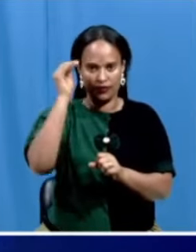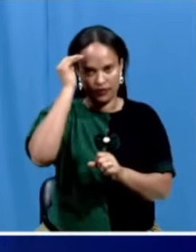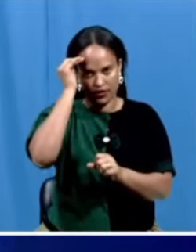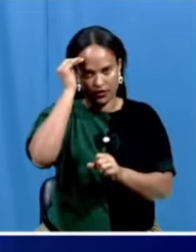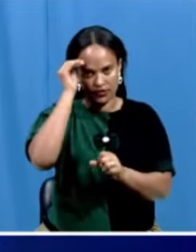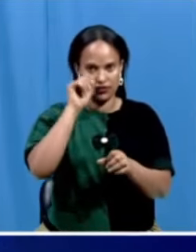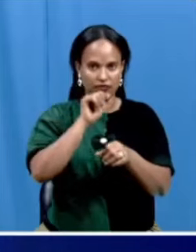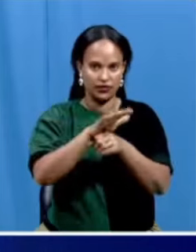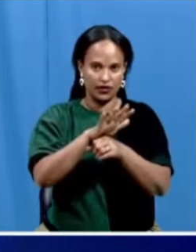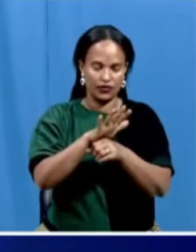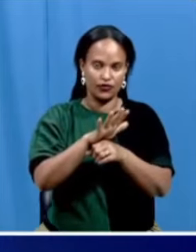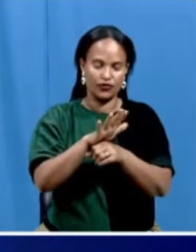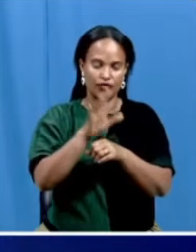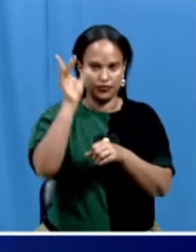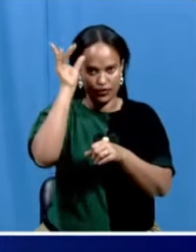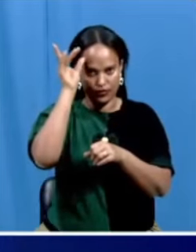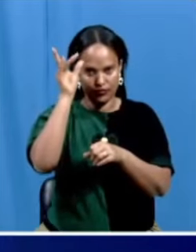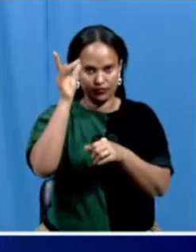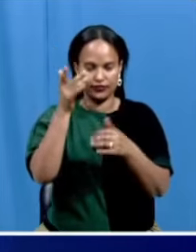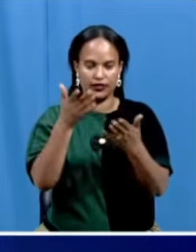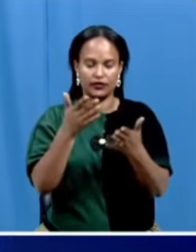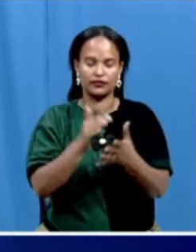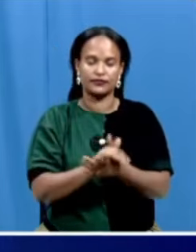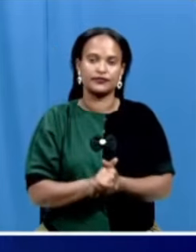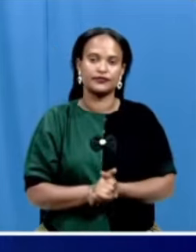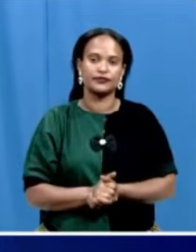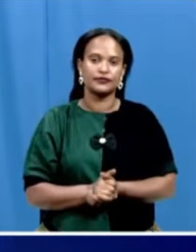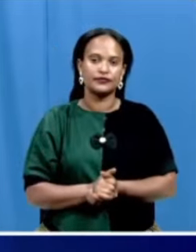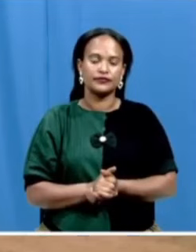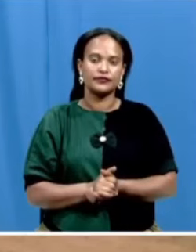ዝተፈረ ዝለኣኸ ፀብጻብ እዩ። ብክብሮም ተስፋ ይቐርብ።